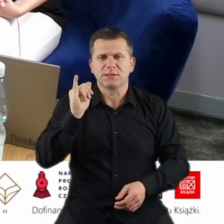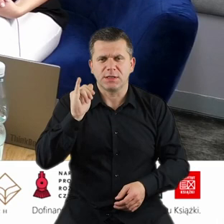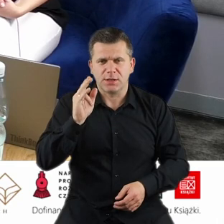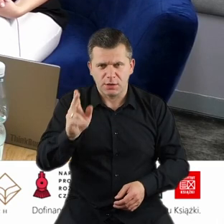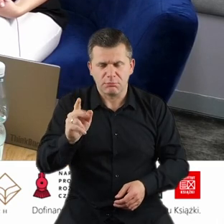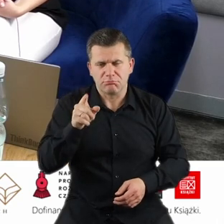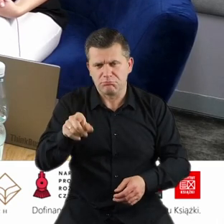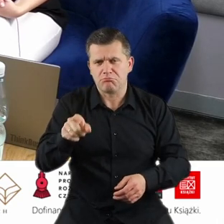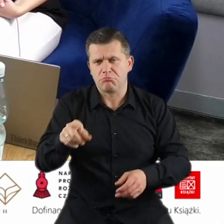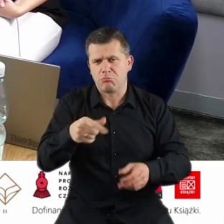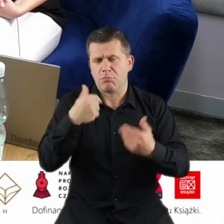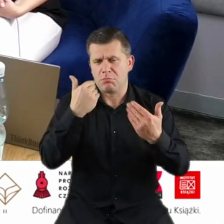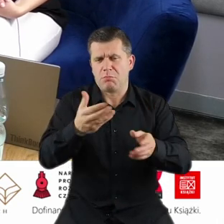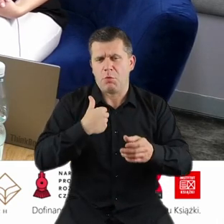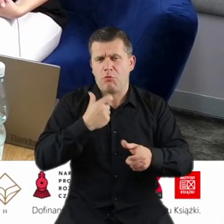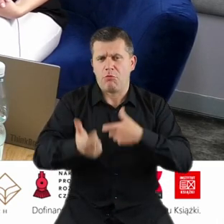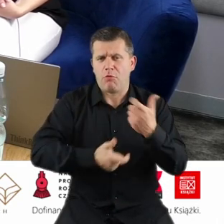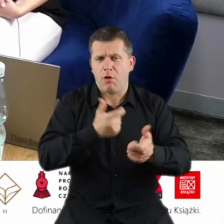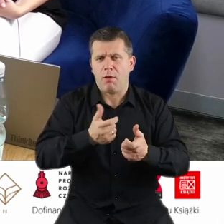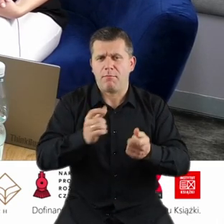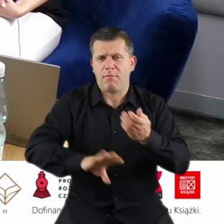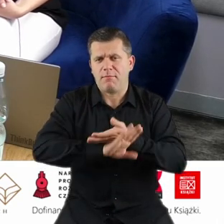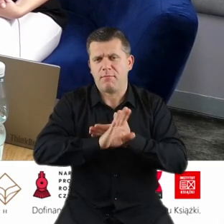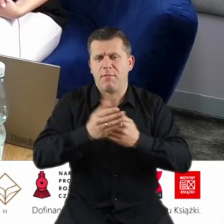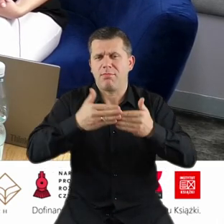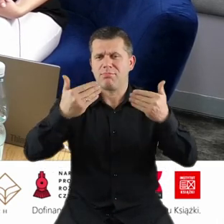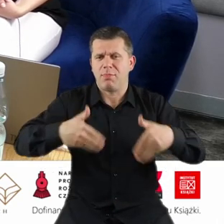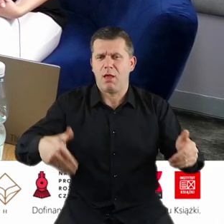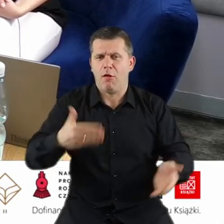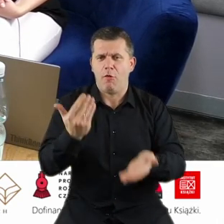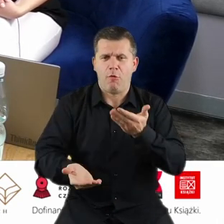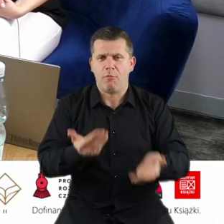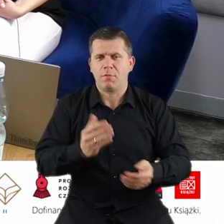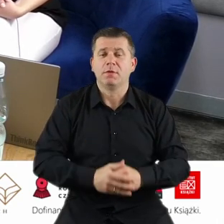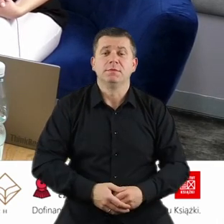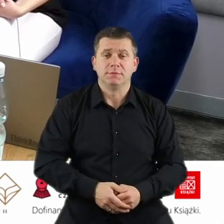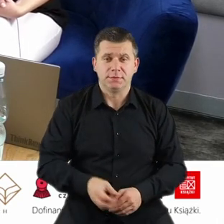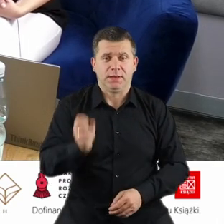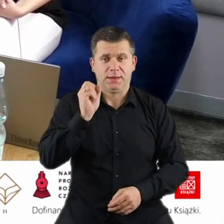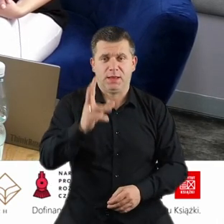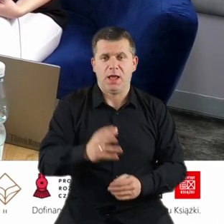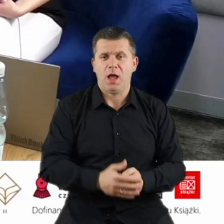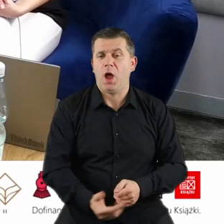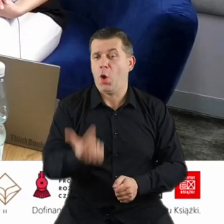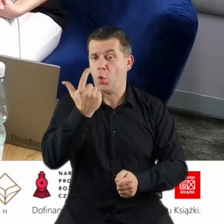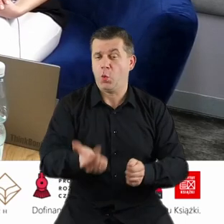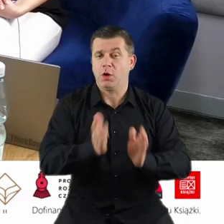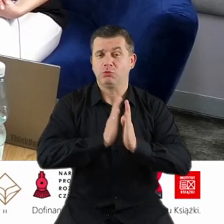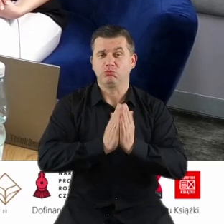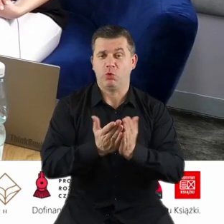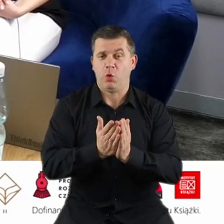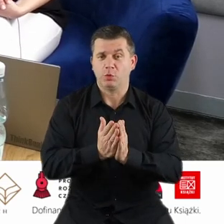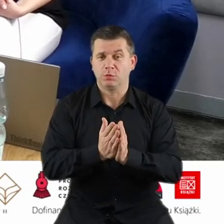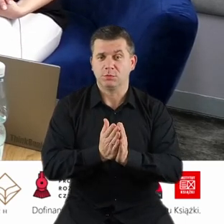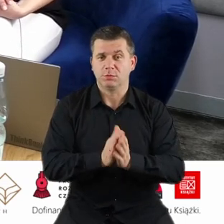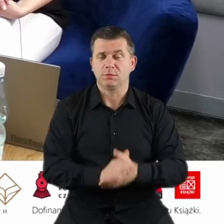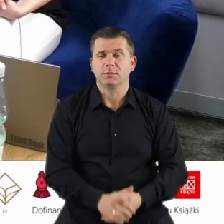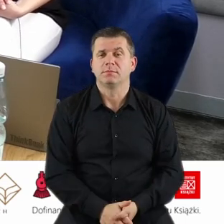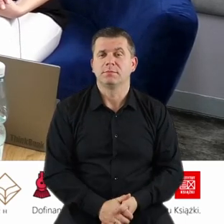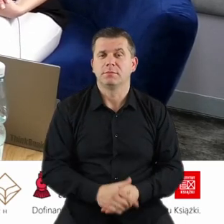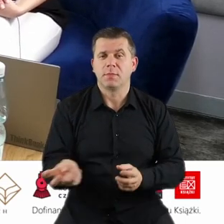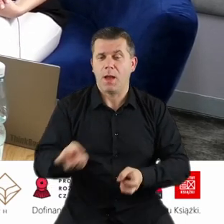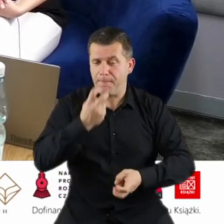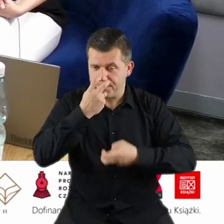reportaży został wystawiony spektakl na deskach lubelskiego teatru. Tak. Druga książka,